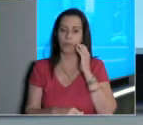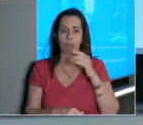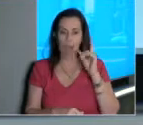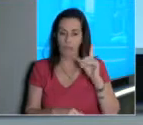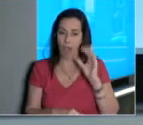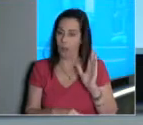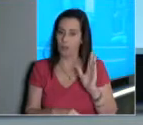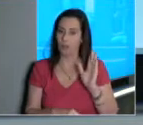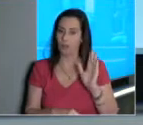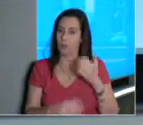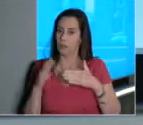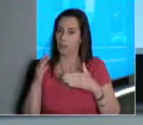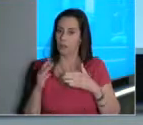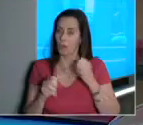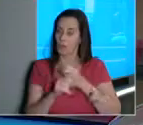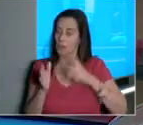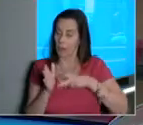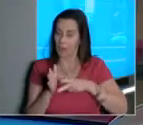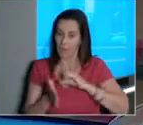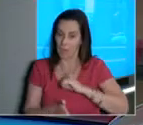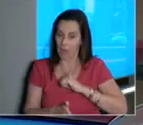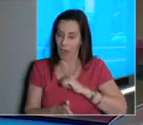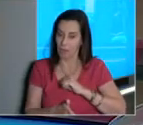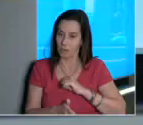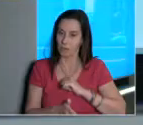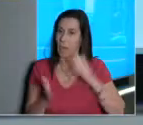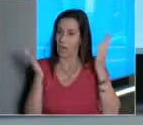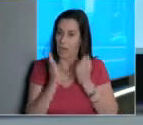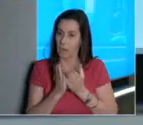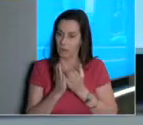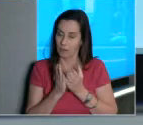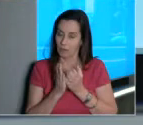אבל חוץ מזה, בונים באמת את הרכבת המהירה לאילת.